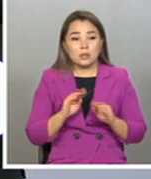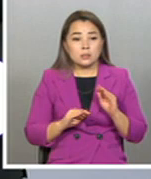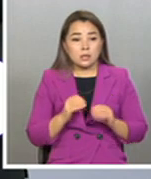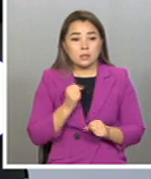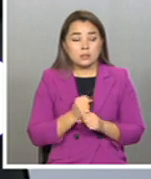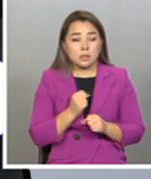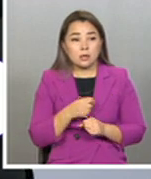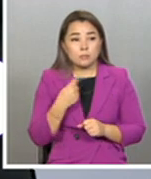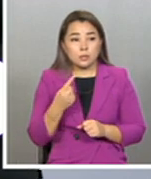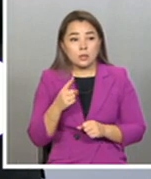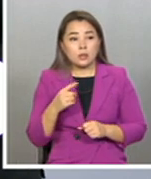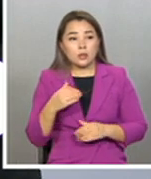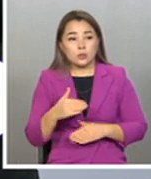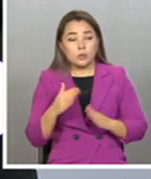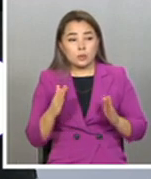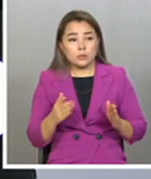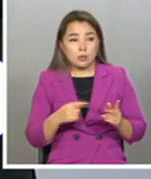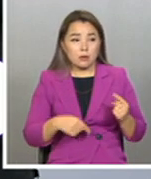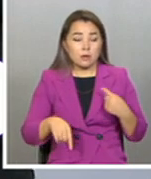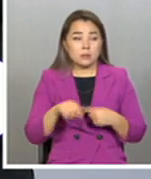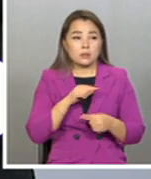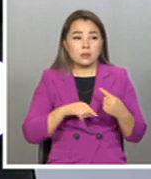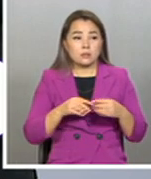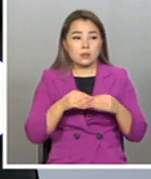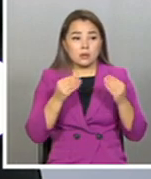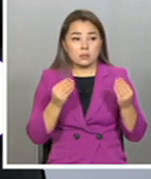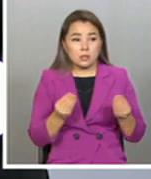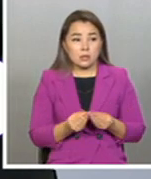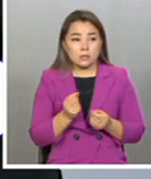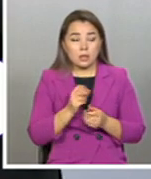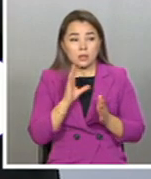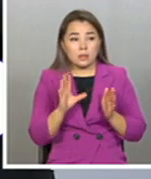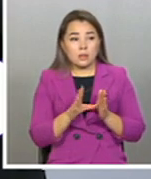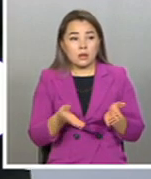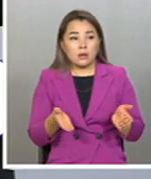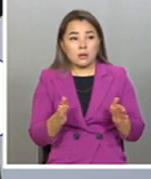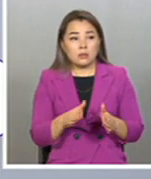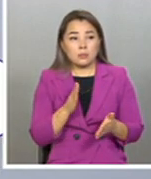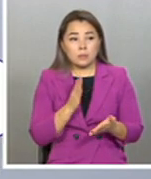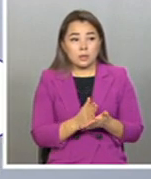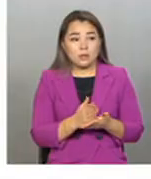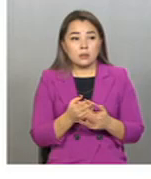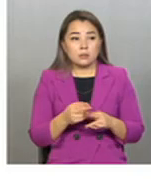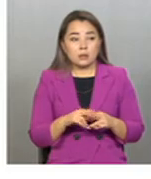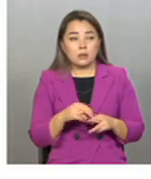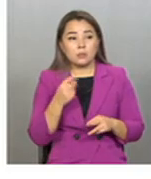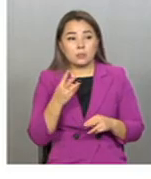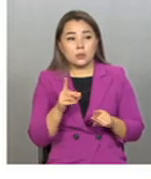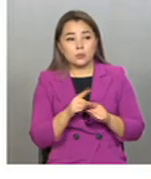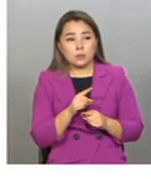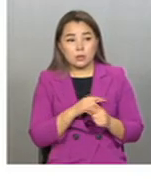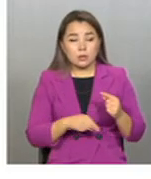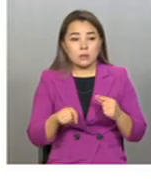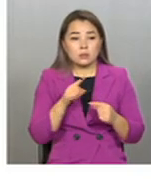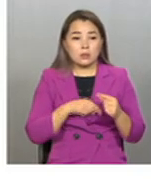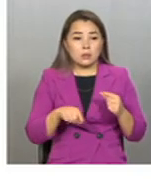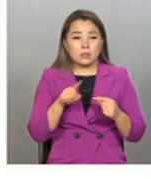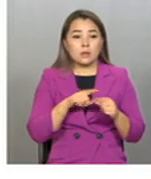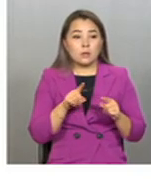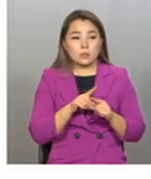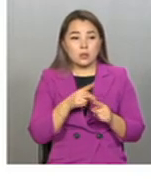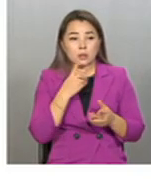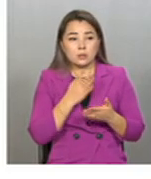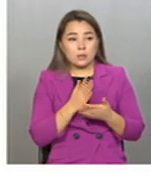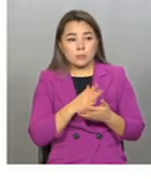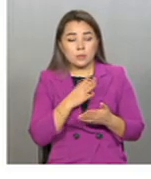роторды айналдырғаннан кейінде оның энергиясы бойында қалады. Демек, ол бірнеше роторды айналдыруға қабілетті. Сондықтан да